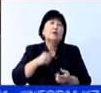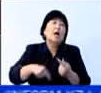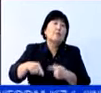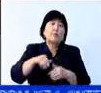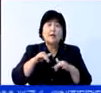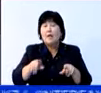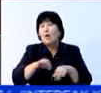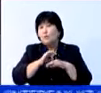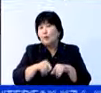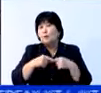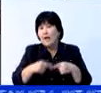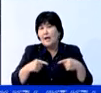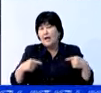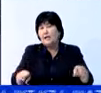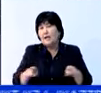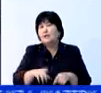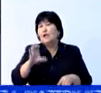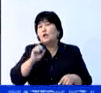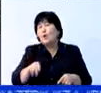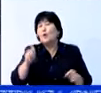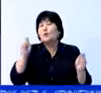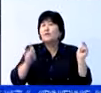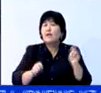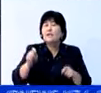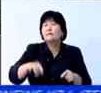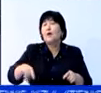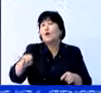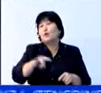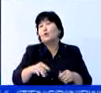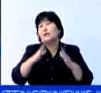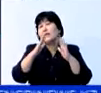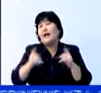предпринимательства, проводятся различные слеты, фестивали, создан республиканский